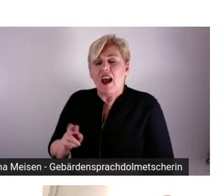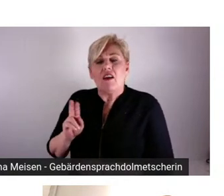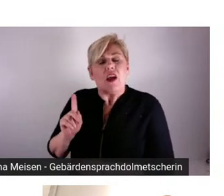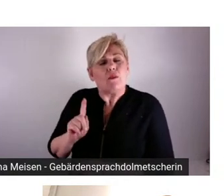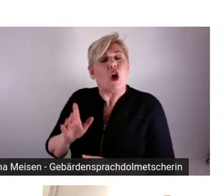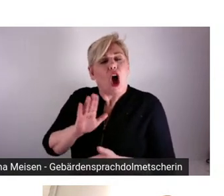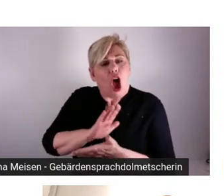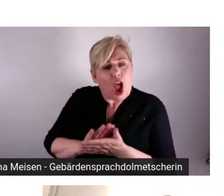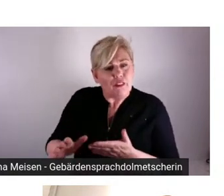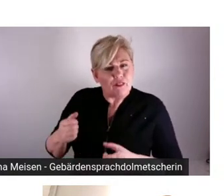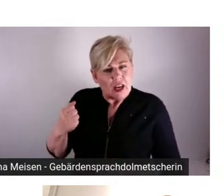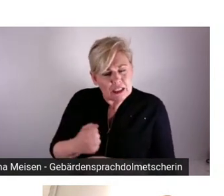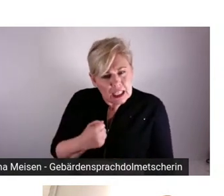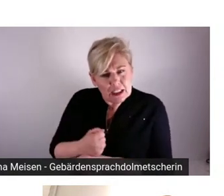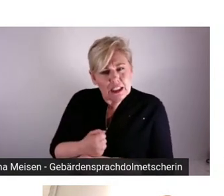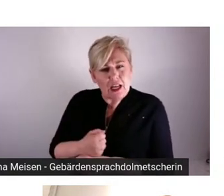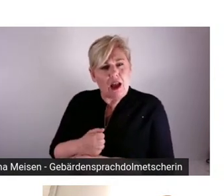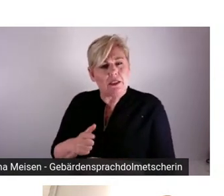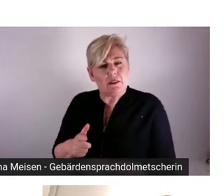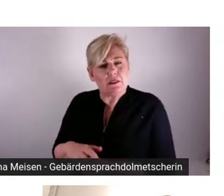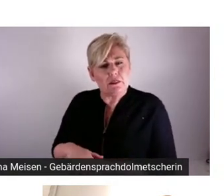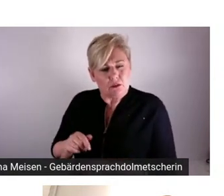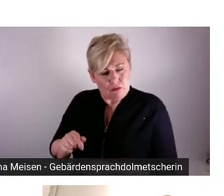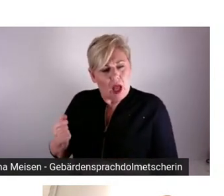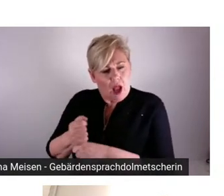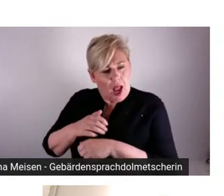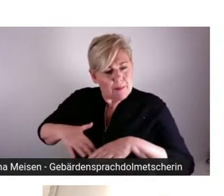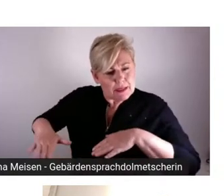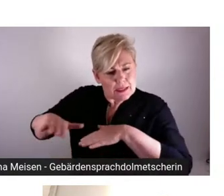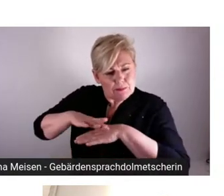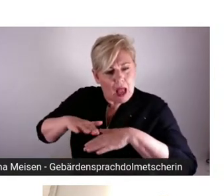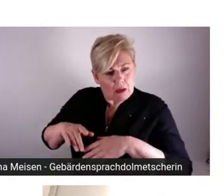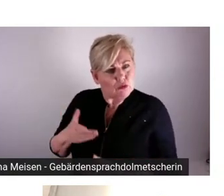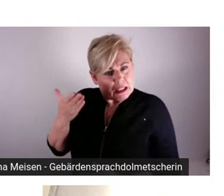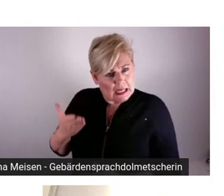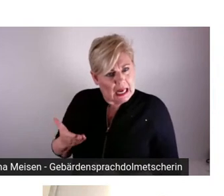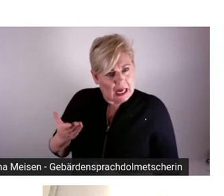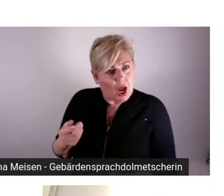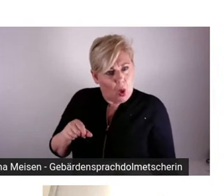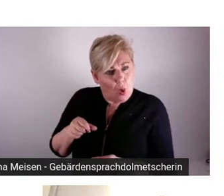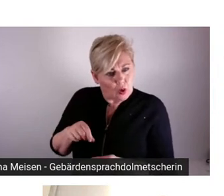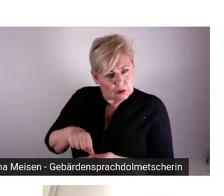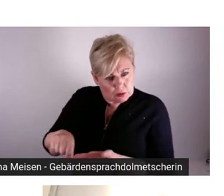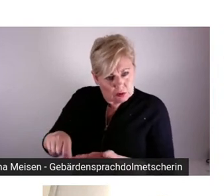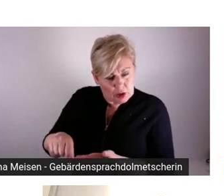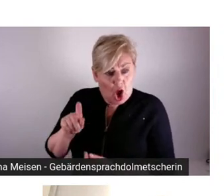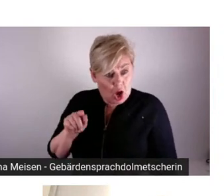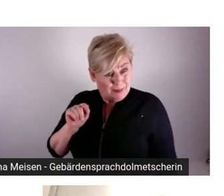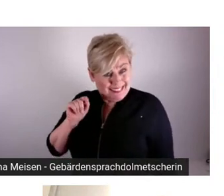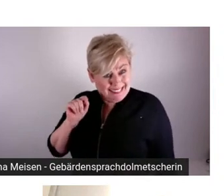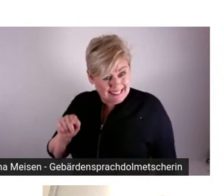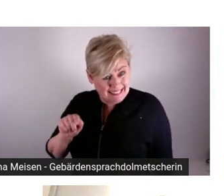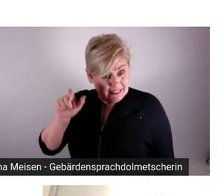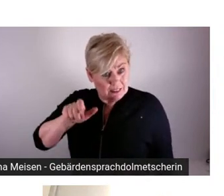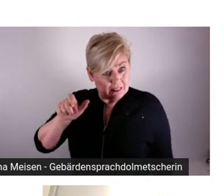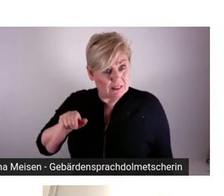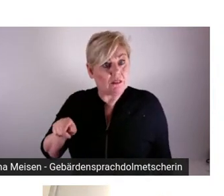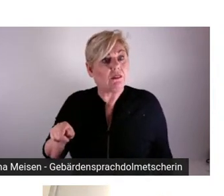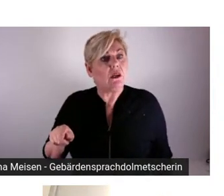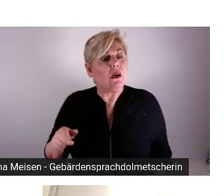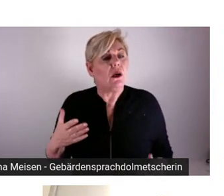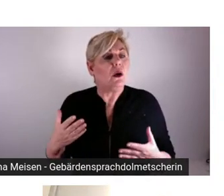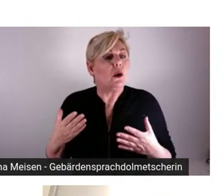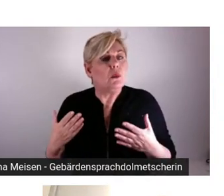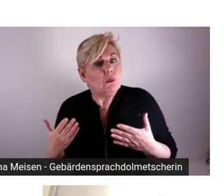einfache angelernte Tätigkeiten sind, in unserem Arbeitsmarkt gering entlohnt, ob diese Menschen nicht erreicht werden können durch Fort- und Weiterbildung